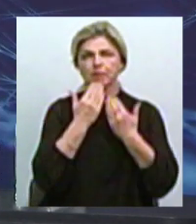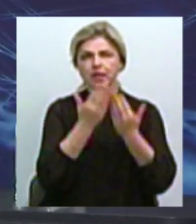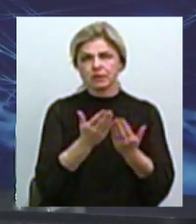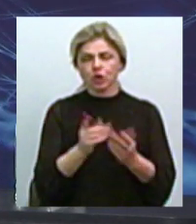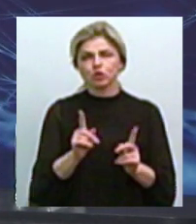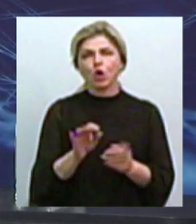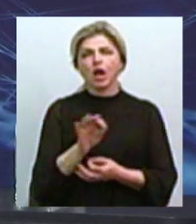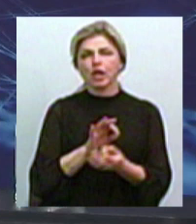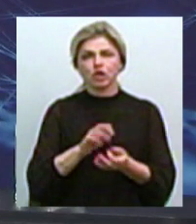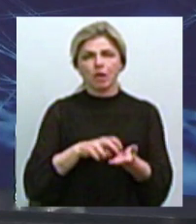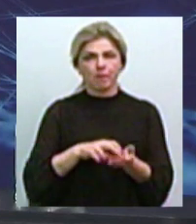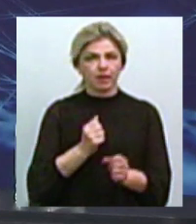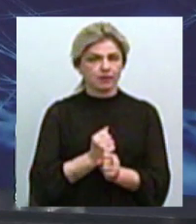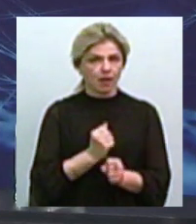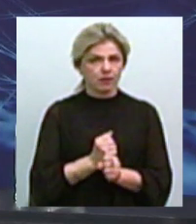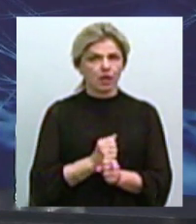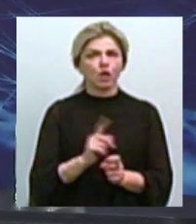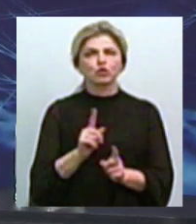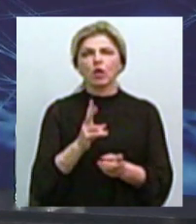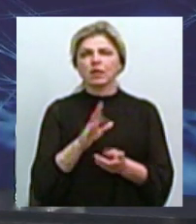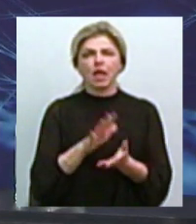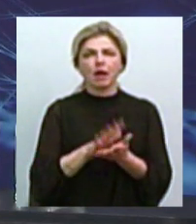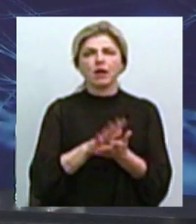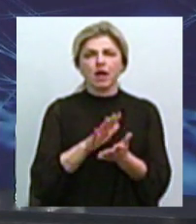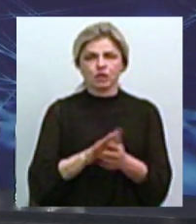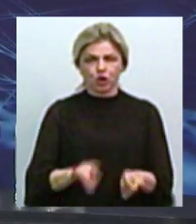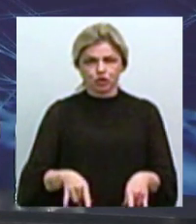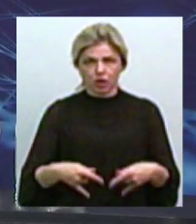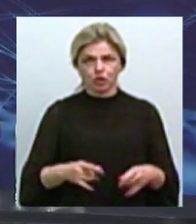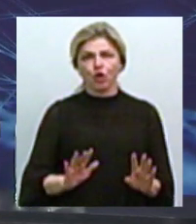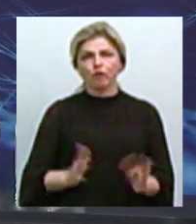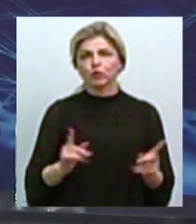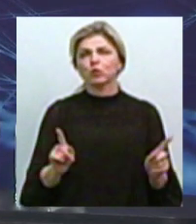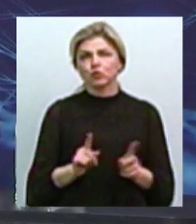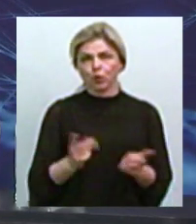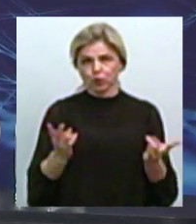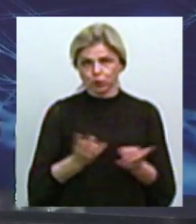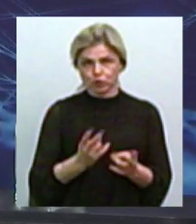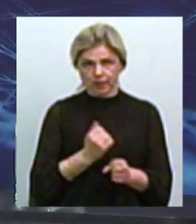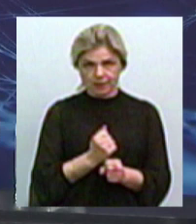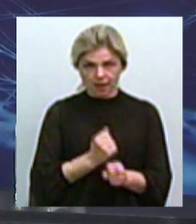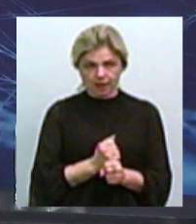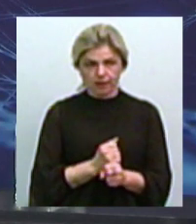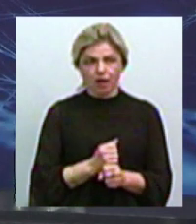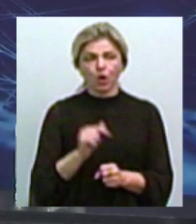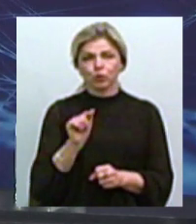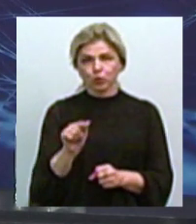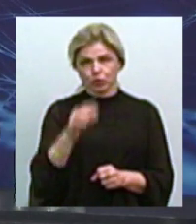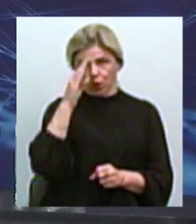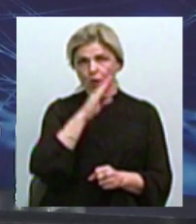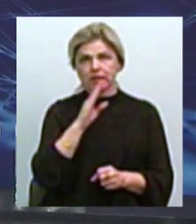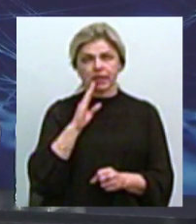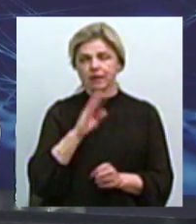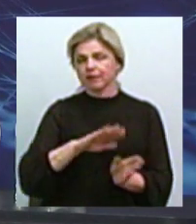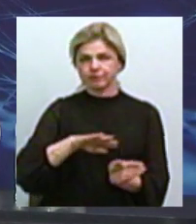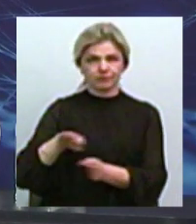лишнее боятся сделать, там, переживать за то, чтобы не испачкать штанишки, если там вдруг что-то нужно сделать. Да? Поэтому тут родители мы убирали,